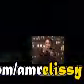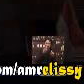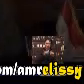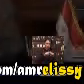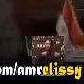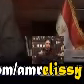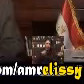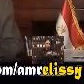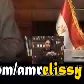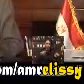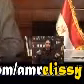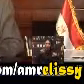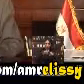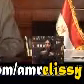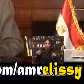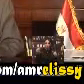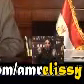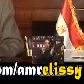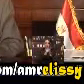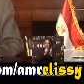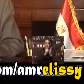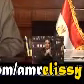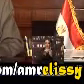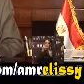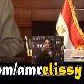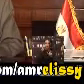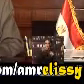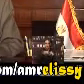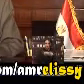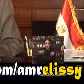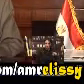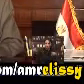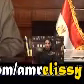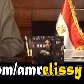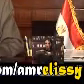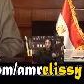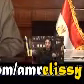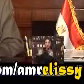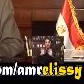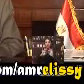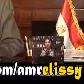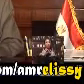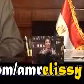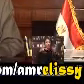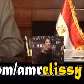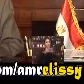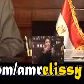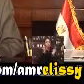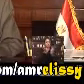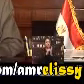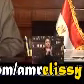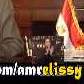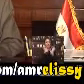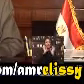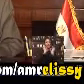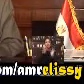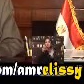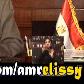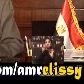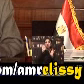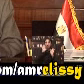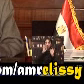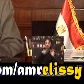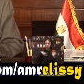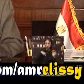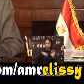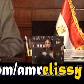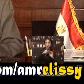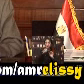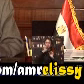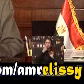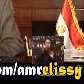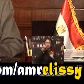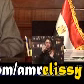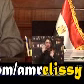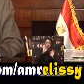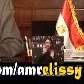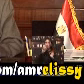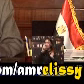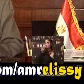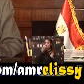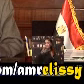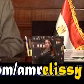مية، مد المية لتشمل كل المنازل ده سنبدأ فيه مباشرة،